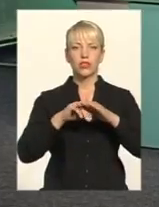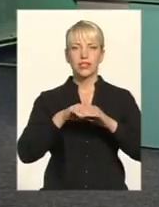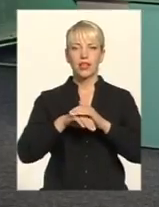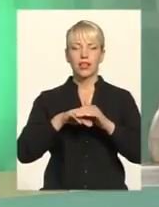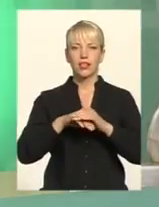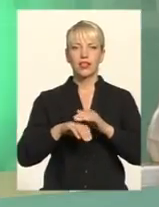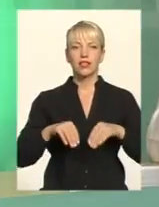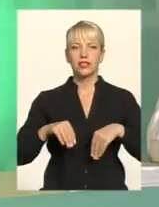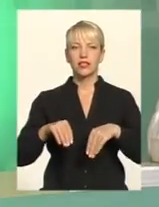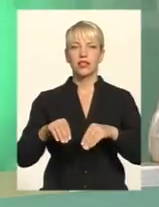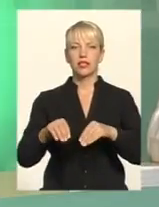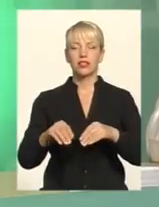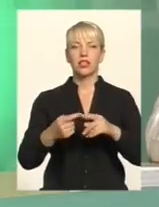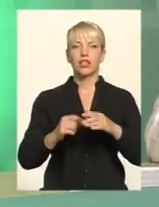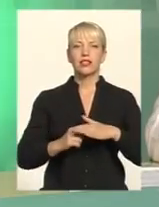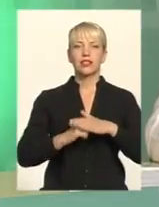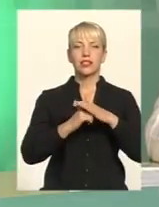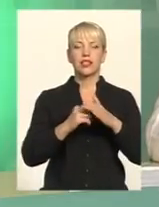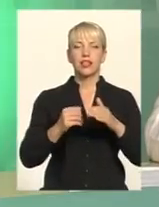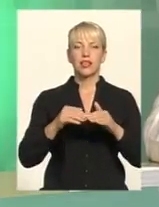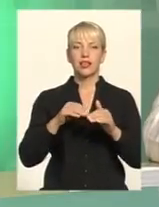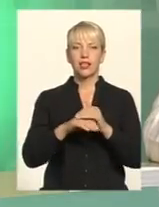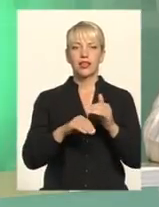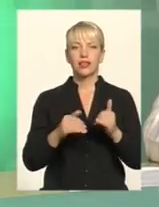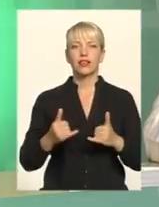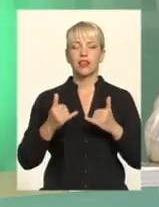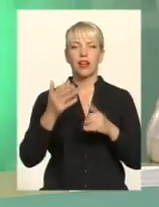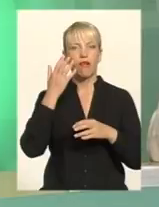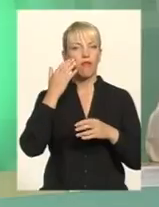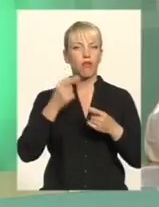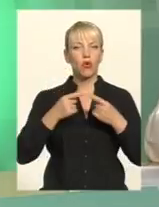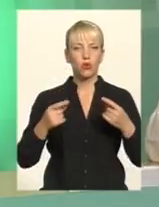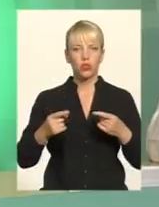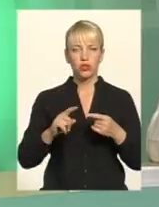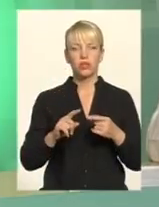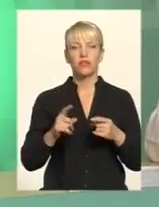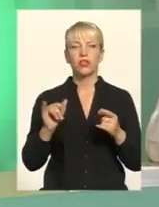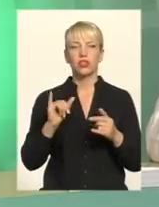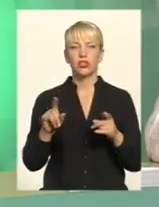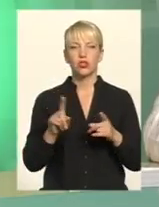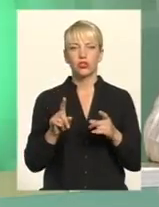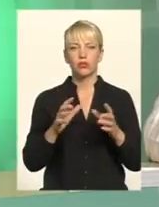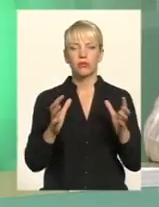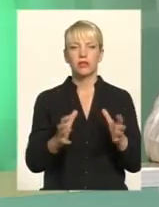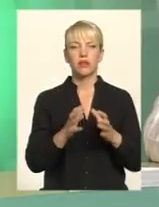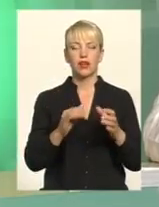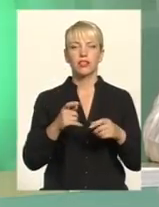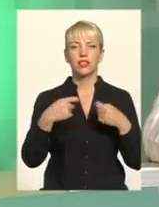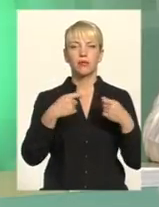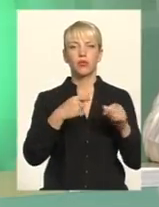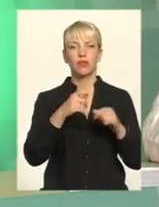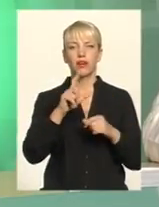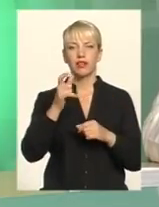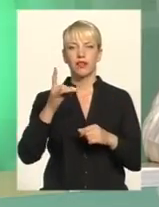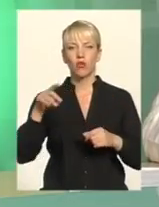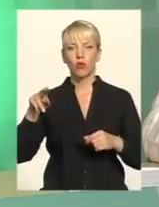сади, будують потім сховище для того, щоб ці фрукти зберігати там і торгувати вже ними і на Європу, і так далі. Тобто, і я